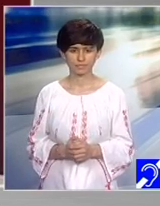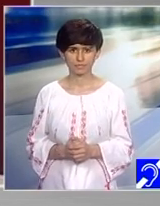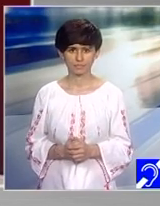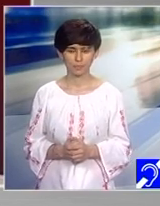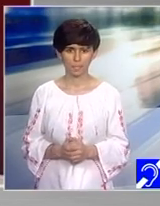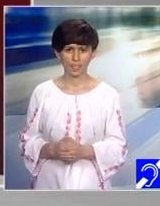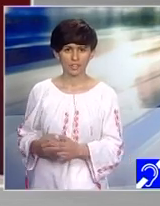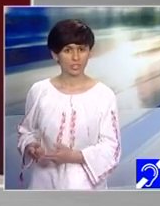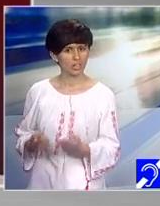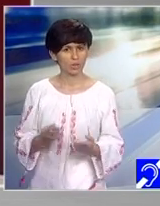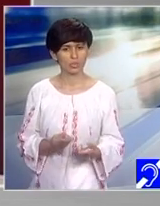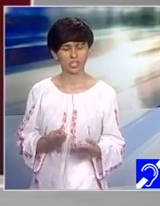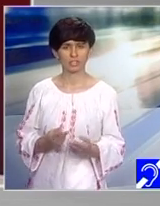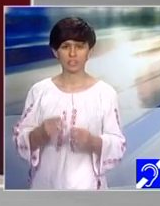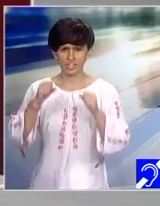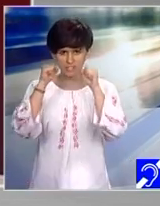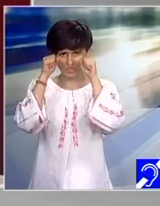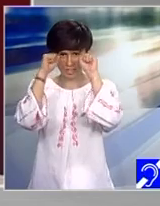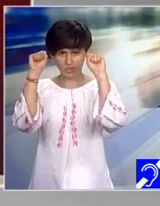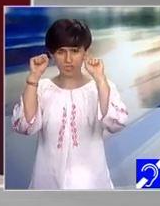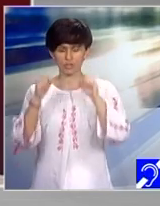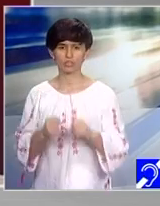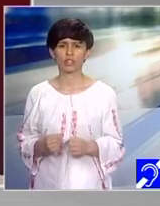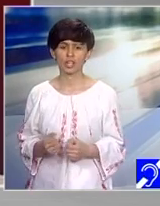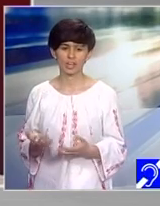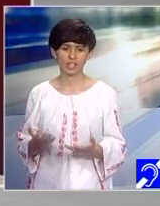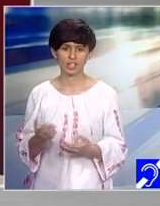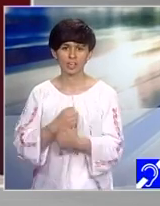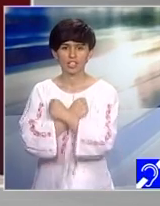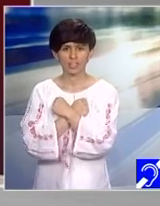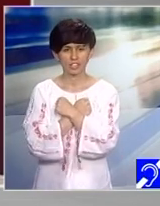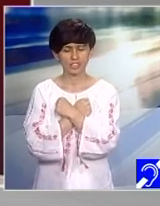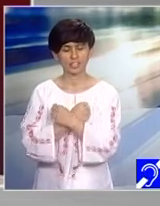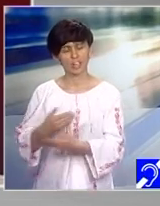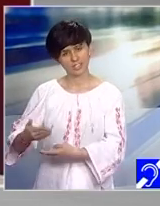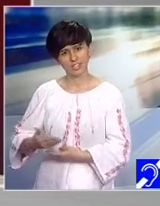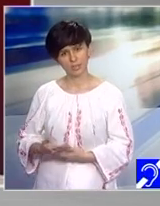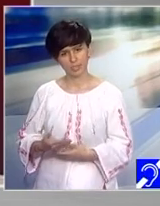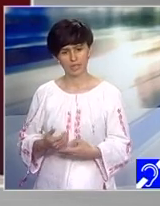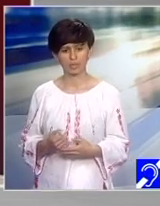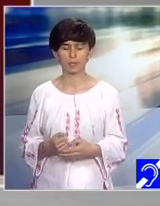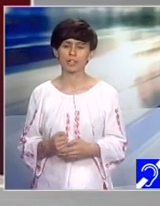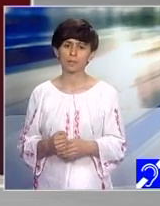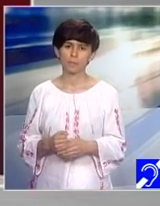un oaspete de seamă, care ni-i drag de fiecare dată să-l primim, domnul Gheorghe Căpușan, proprietarul Muzeului Poarta de